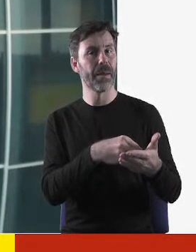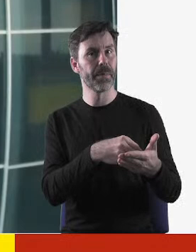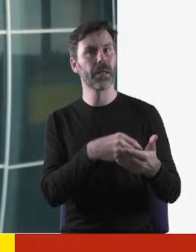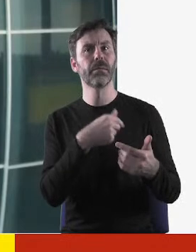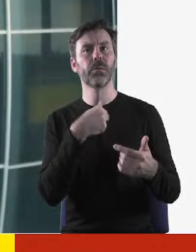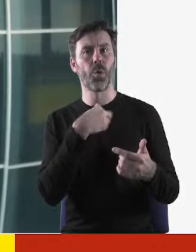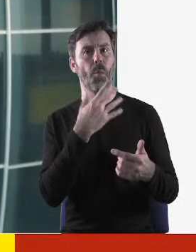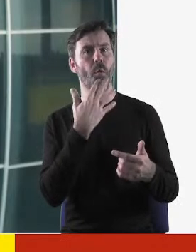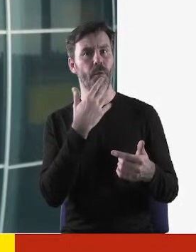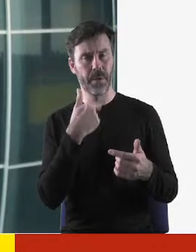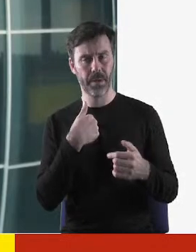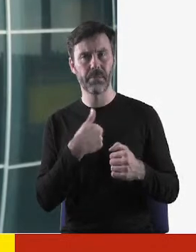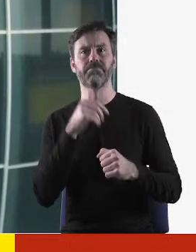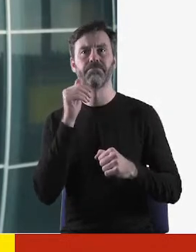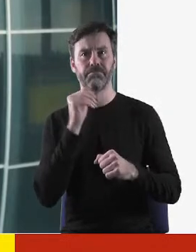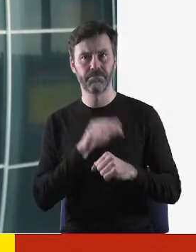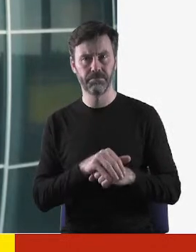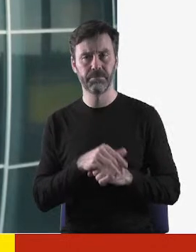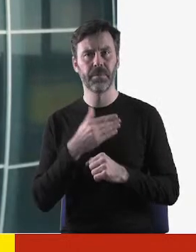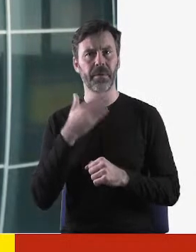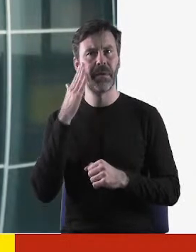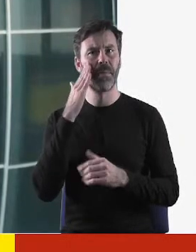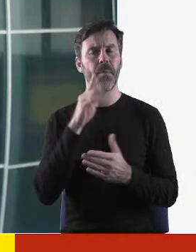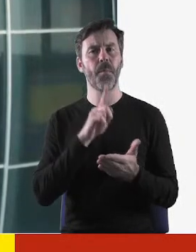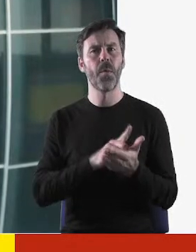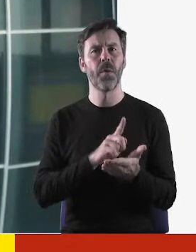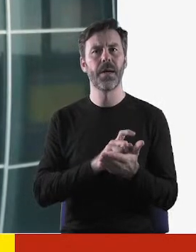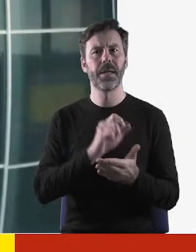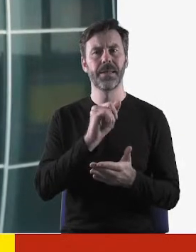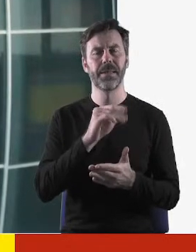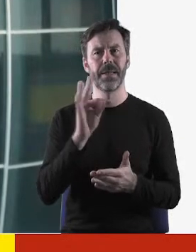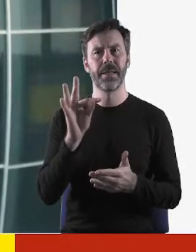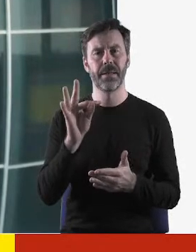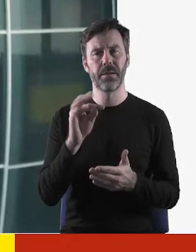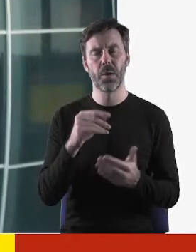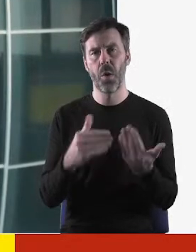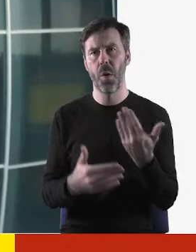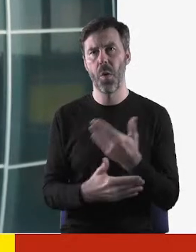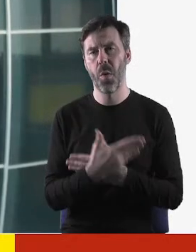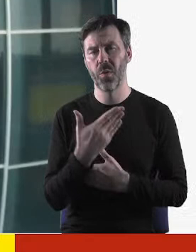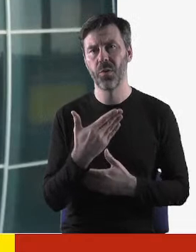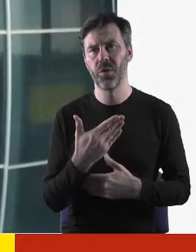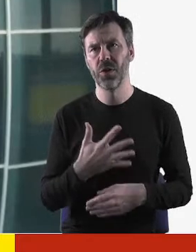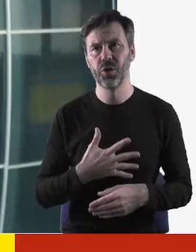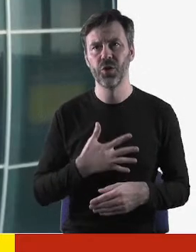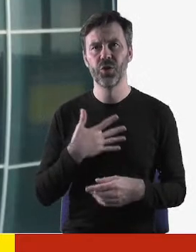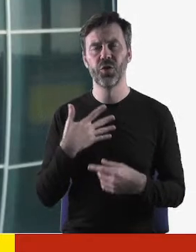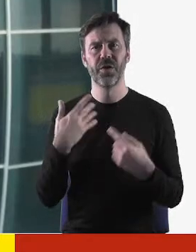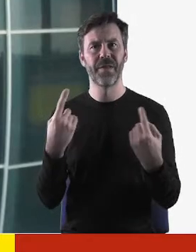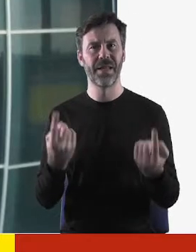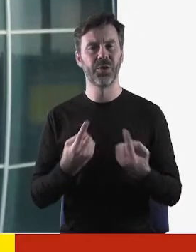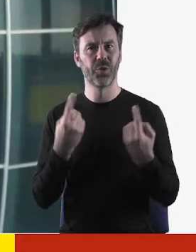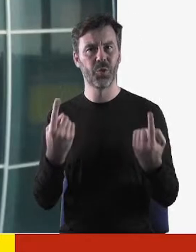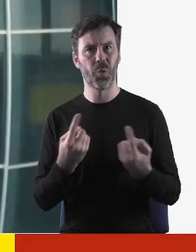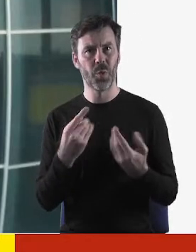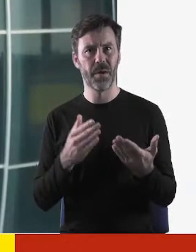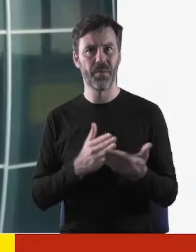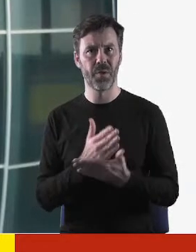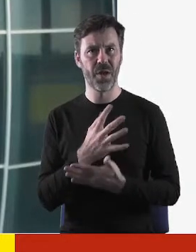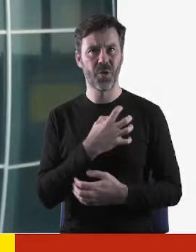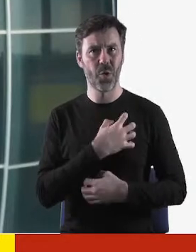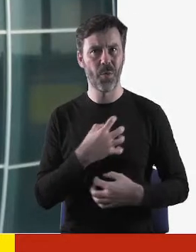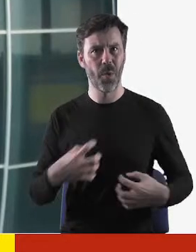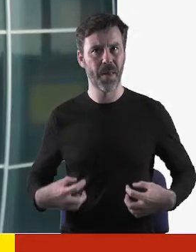obecny przyrost podatku CIT jest wynikiem pewnego rodzaju anomalii wynikającej z dotowania gospodarki, która to